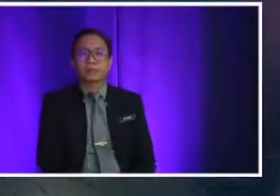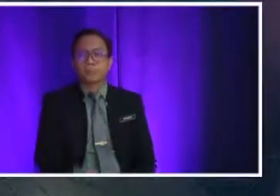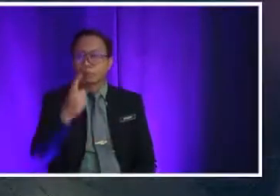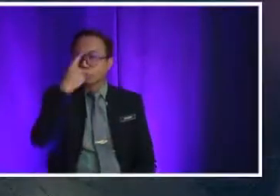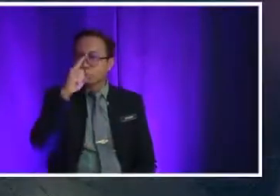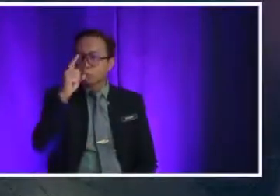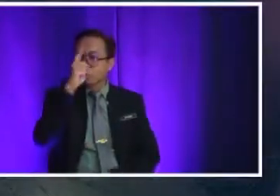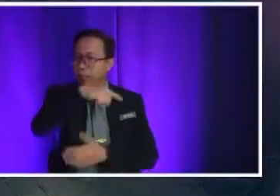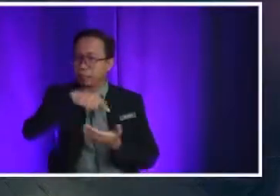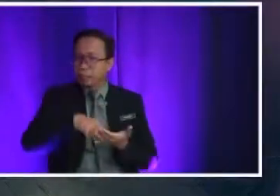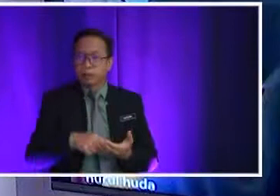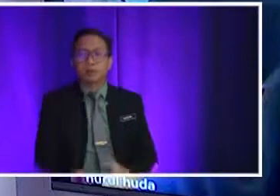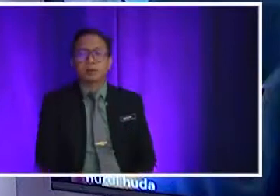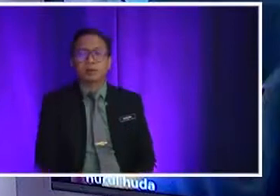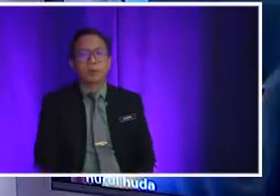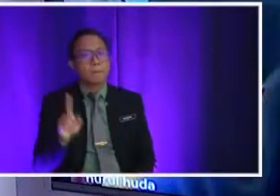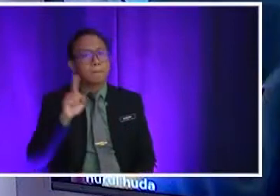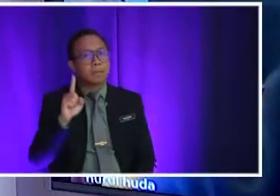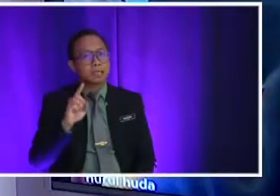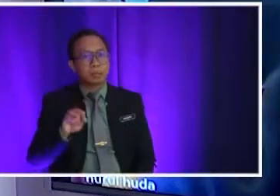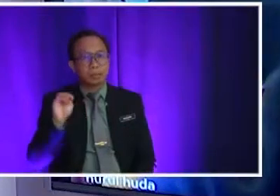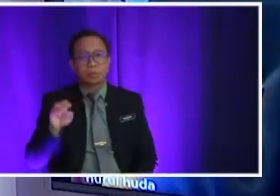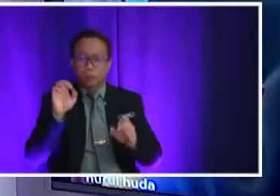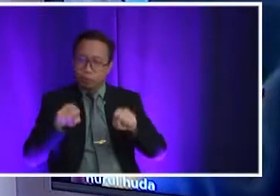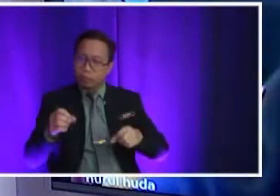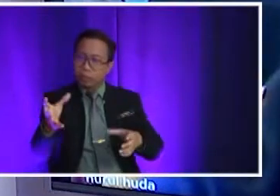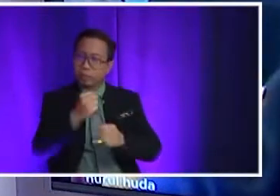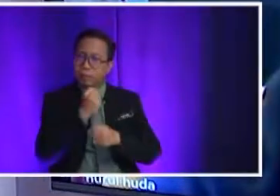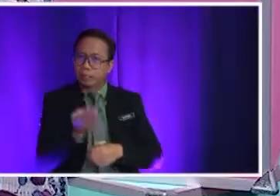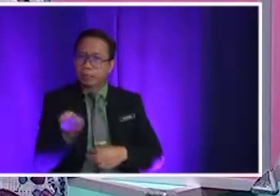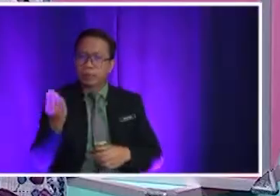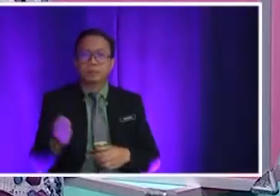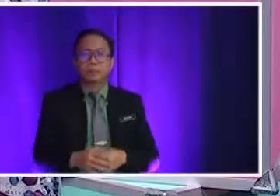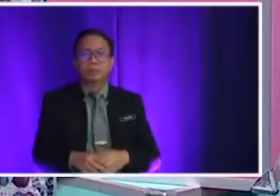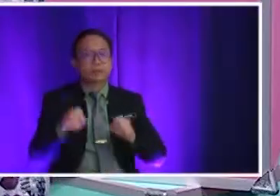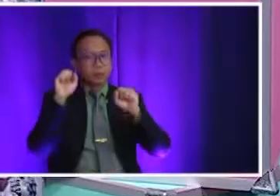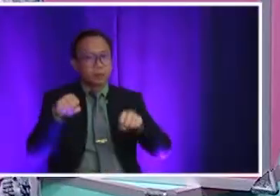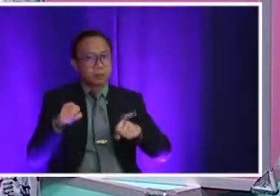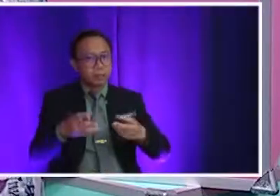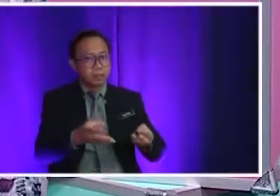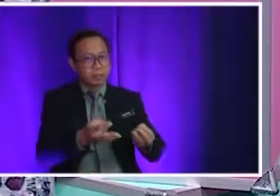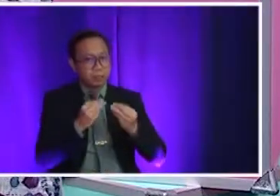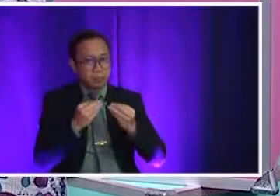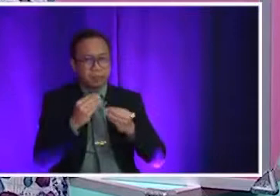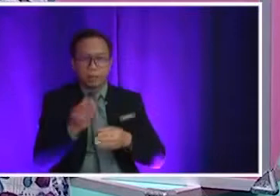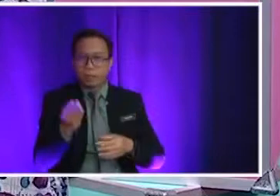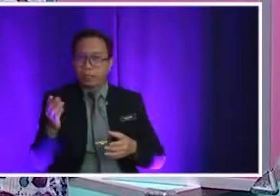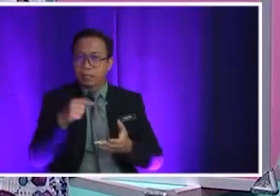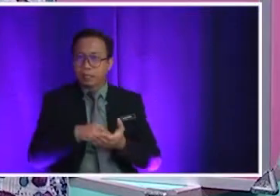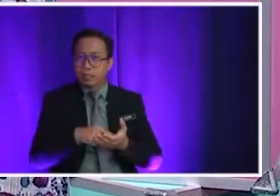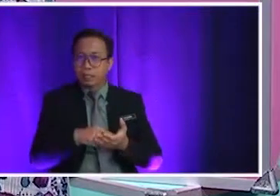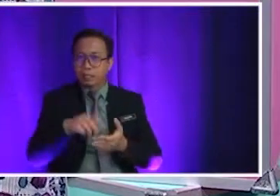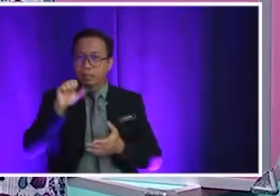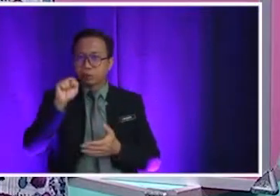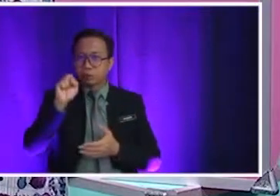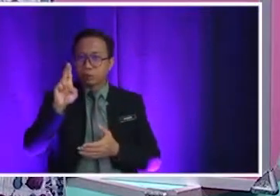pembelajaran kita pada hari ini di mana kamu memori kita dapat bahan-bahannya jago murid-murid boleh memperolehi bahan-bahan ini di